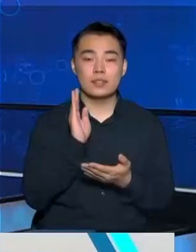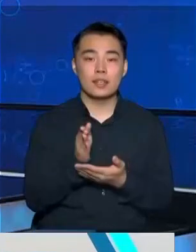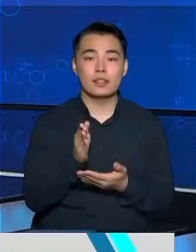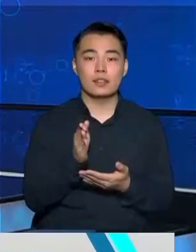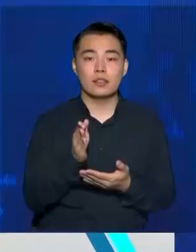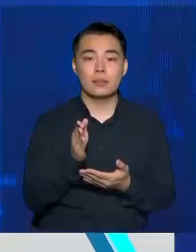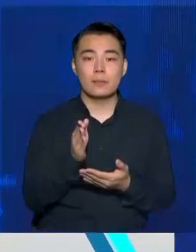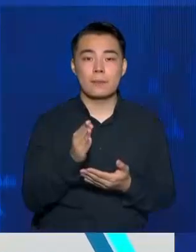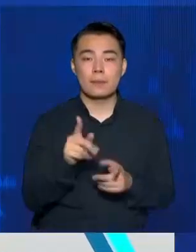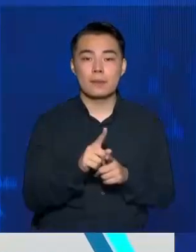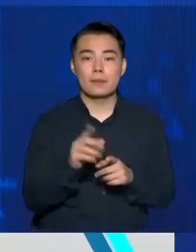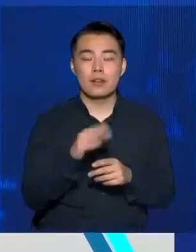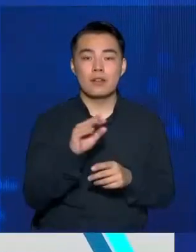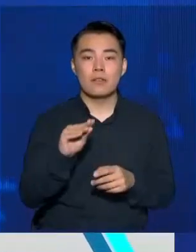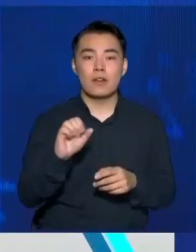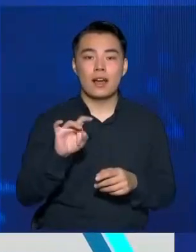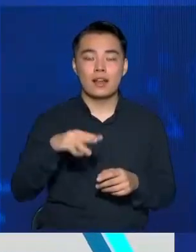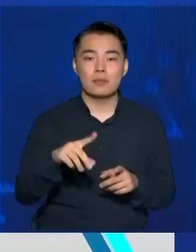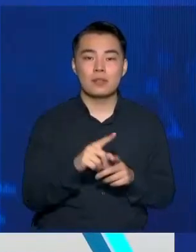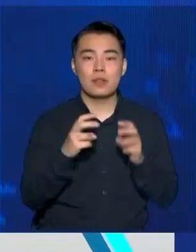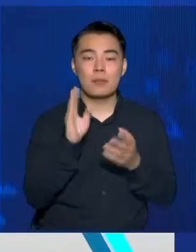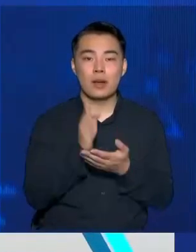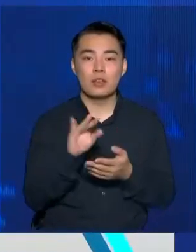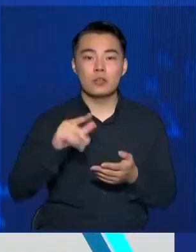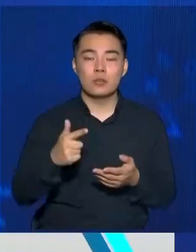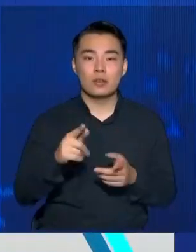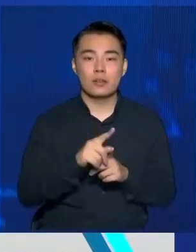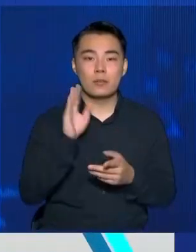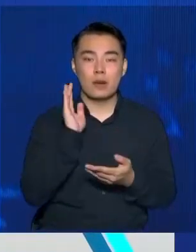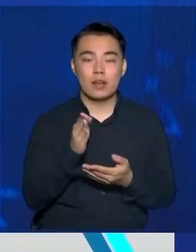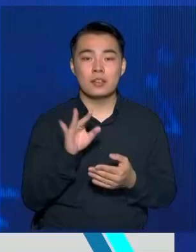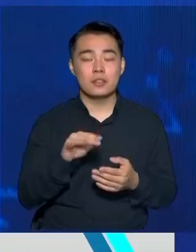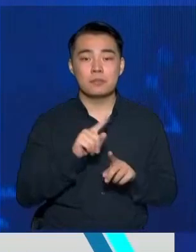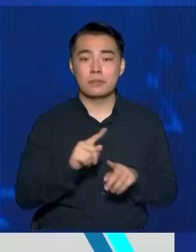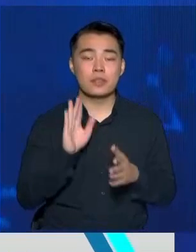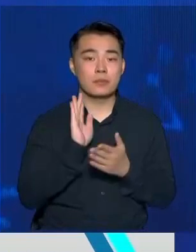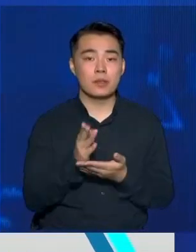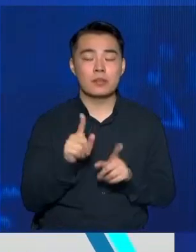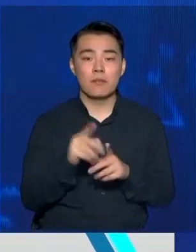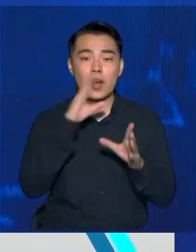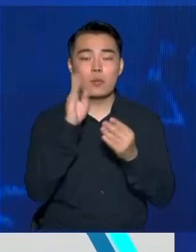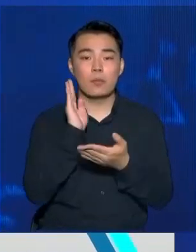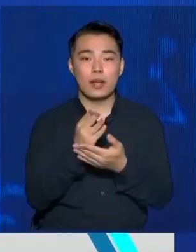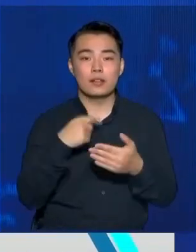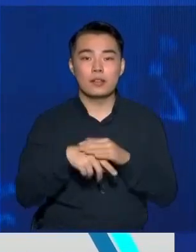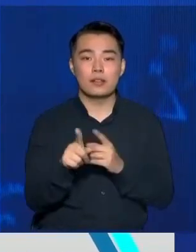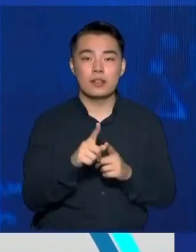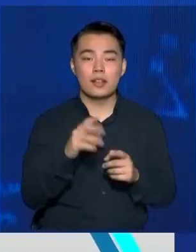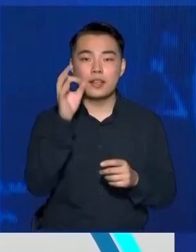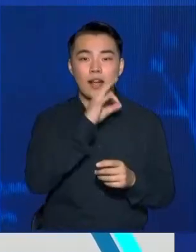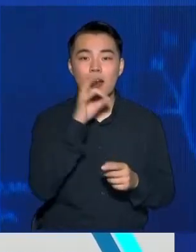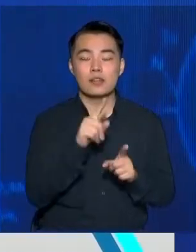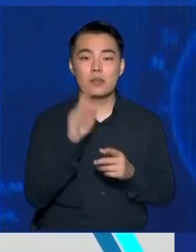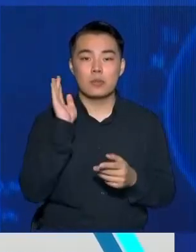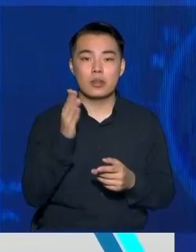имеются соответствующие фармпроизводства на юге страны, и не только, есть возможность производить соответствующие лекарственные